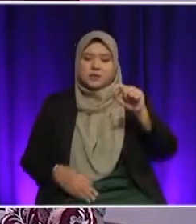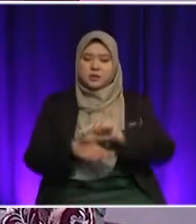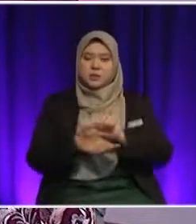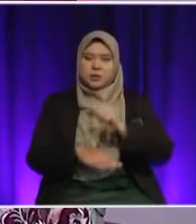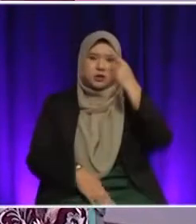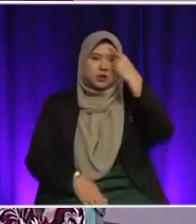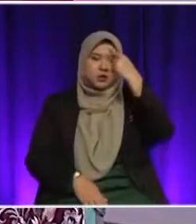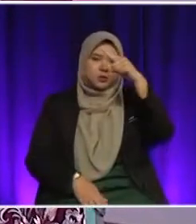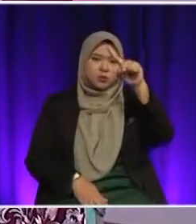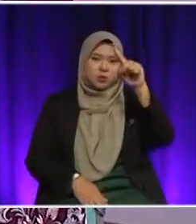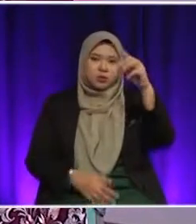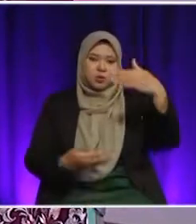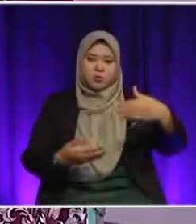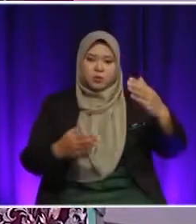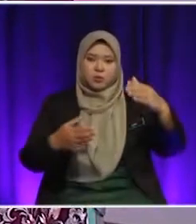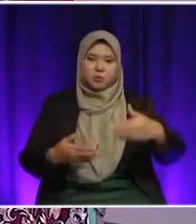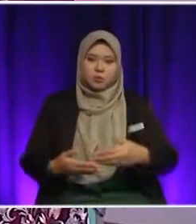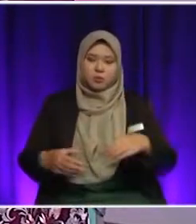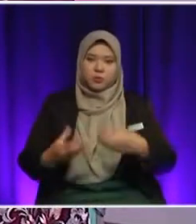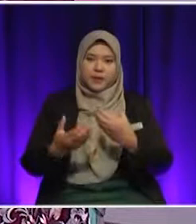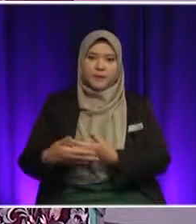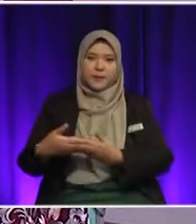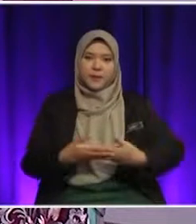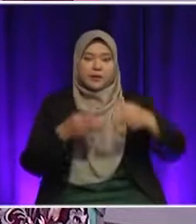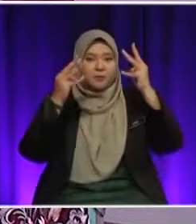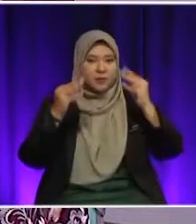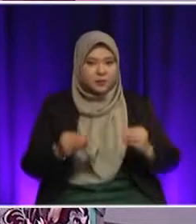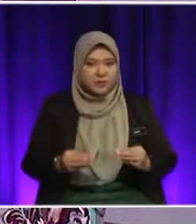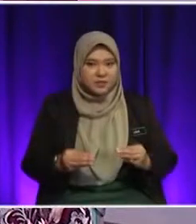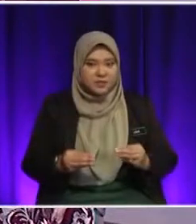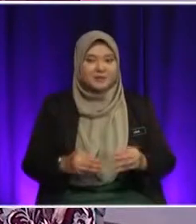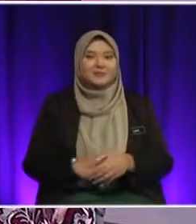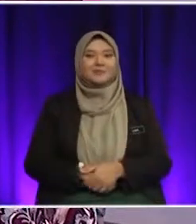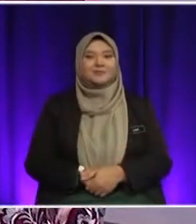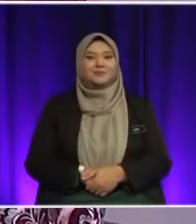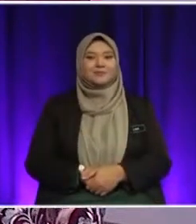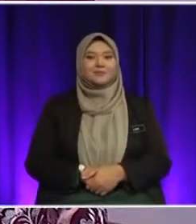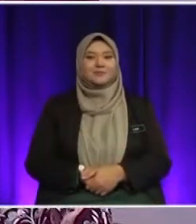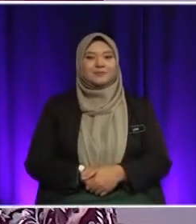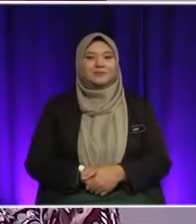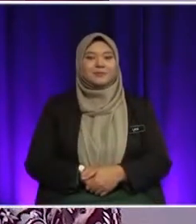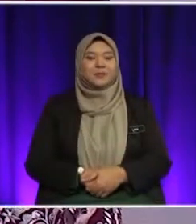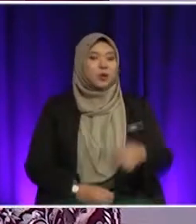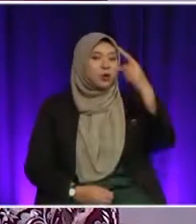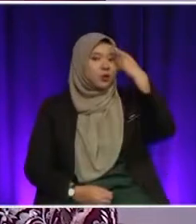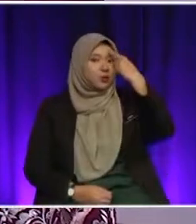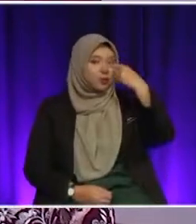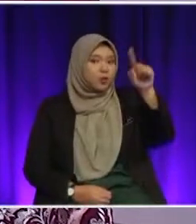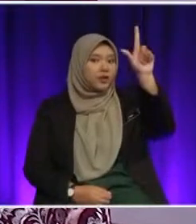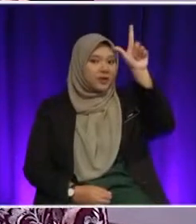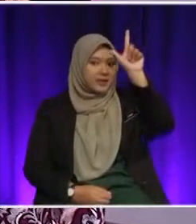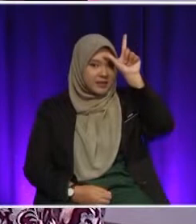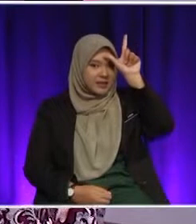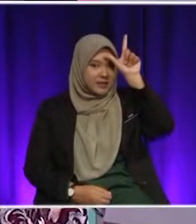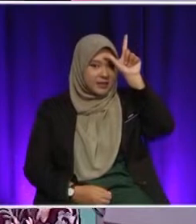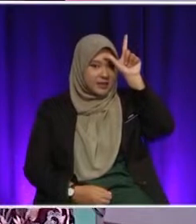baik kita akan lihat dahulu sistem ataupun struktur yang terdapat pada sistem pembiakan lelaki Oke baik